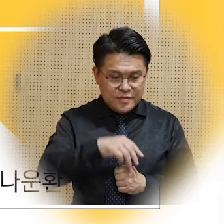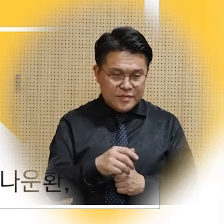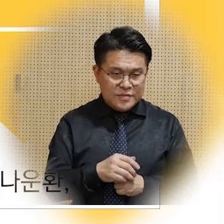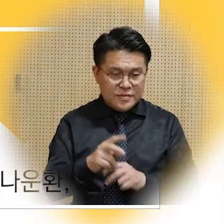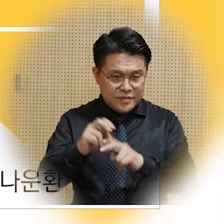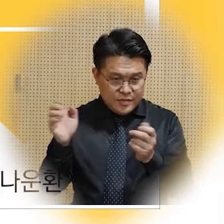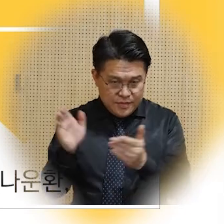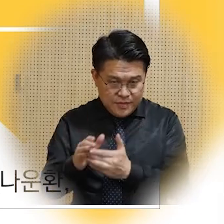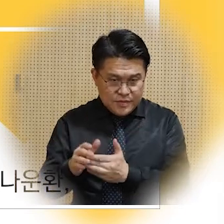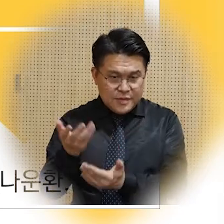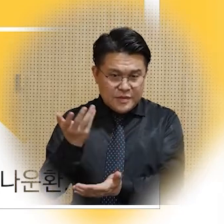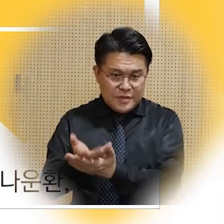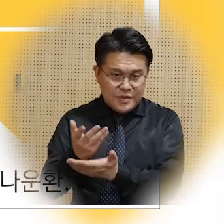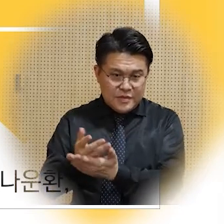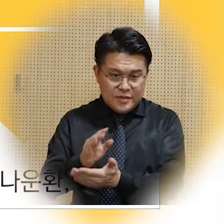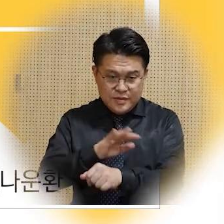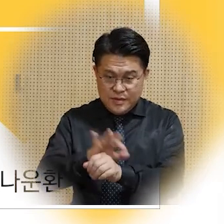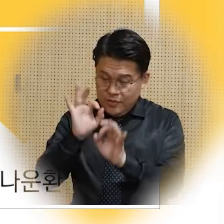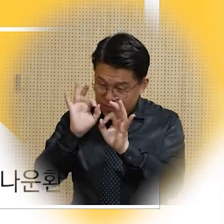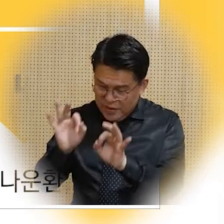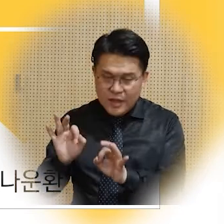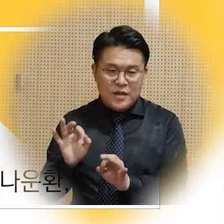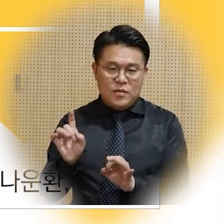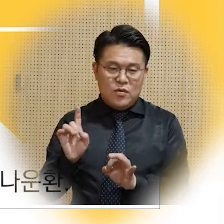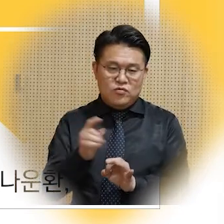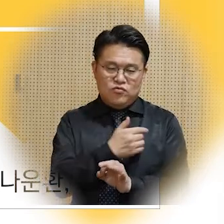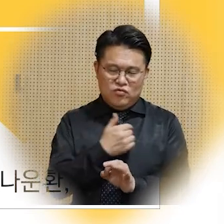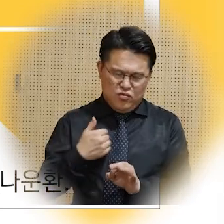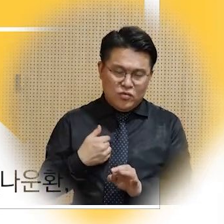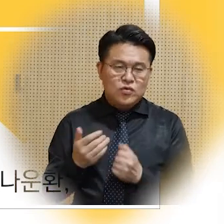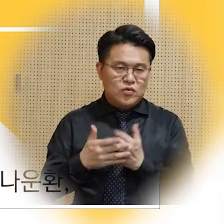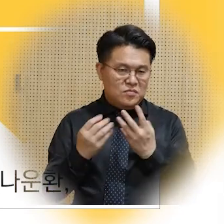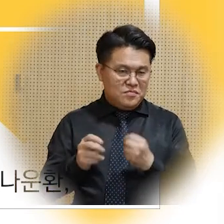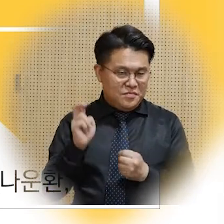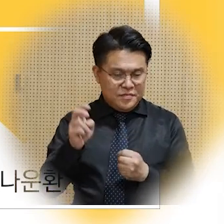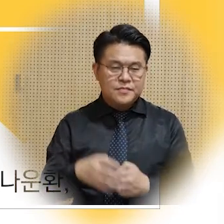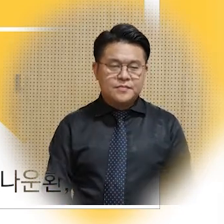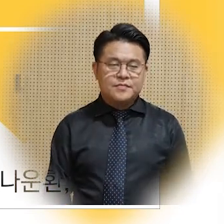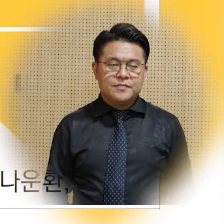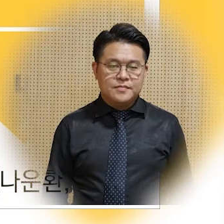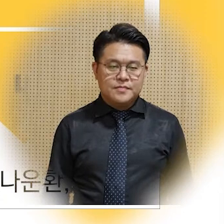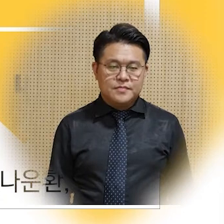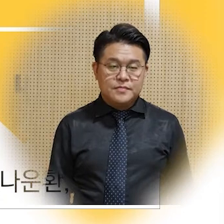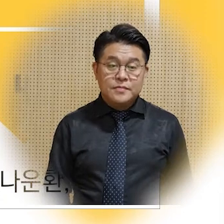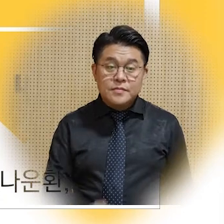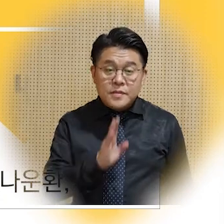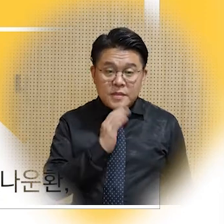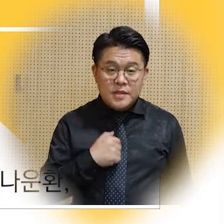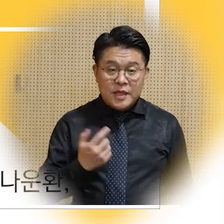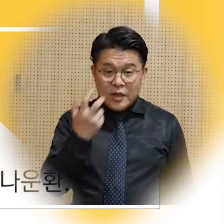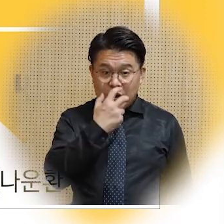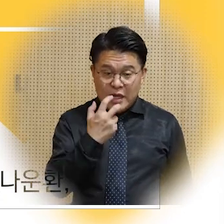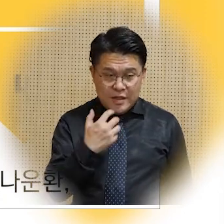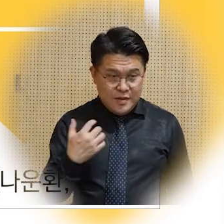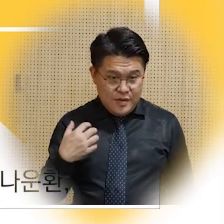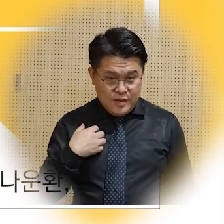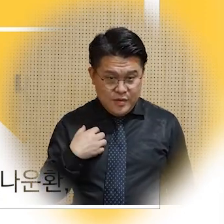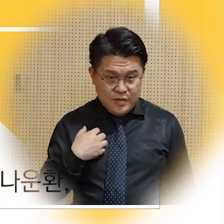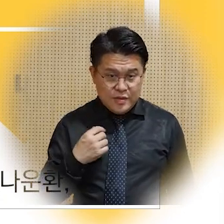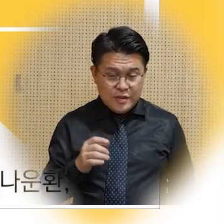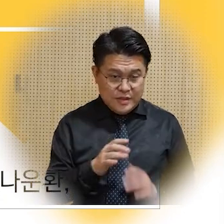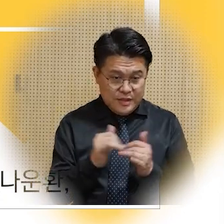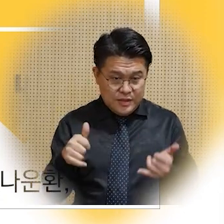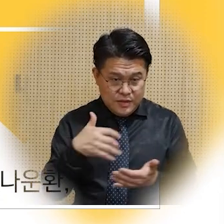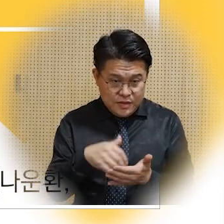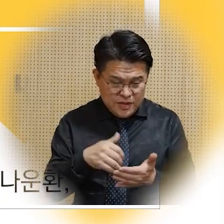그냥 직무 분석 해놓은 자료들을 잘 살펴보시는 것만으로도 많은 도움이 되시지 않을까 싶어요. 실질적으로 그 관리해야 되는